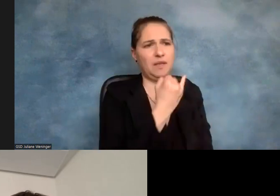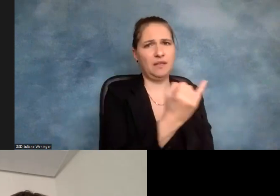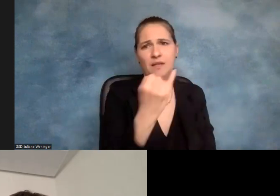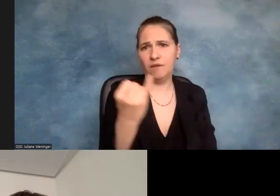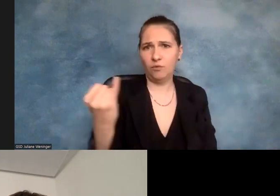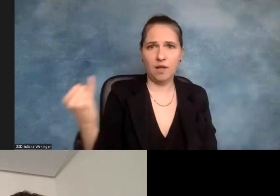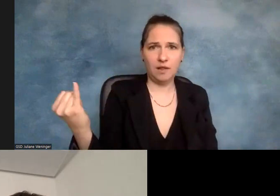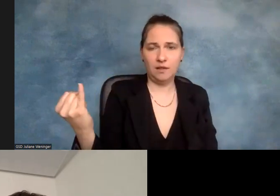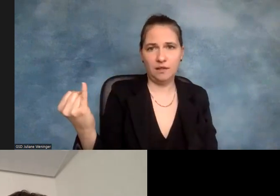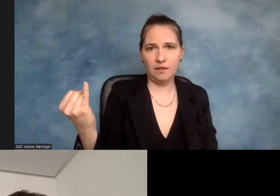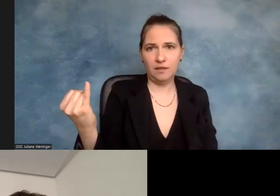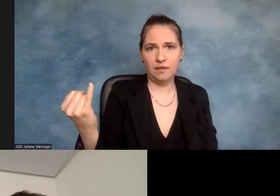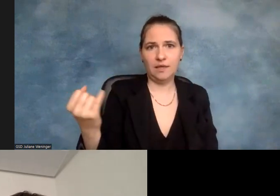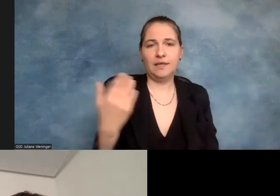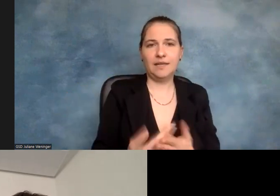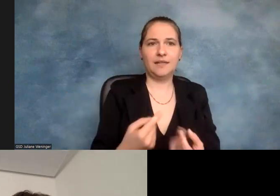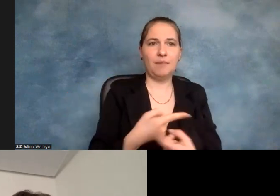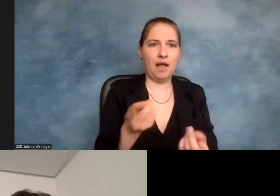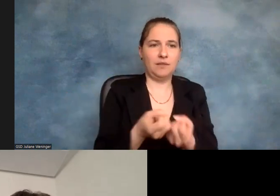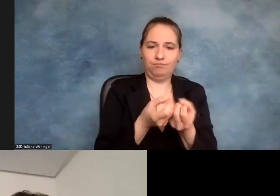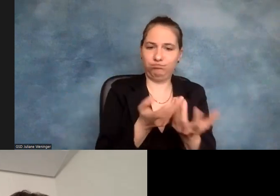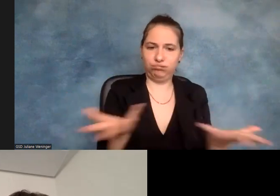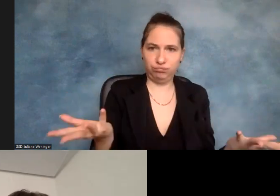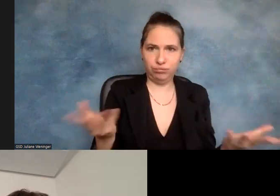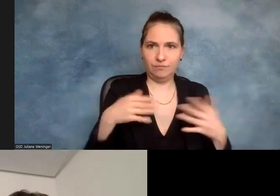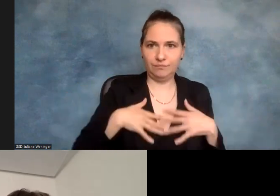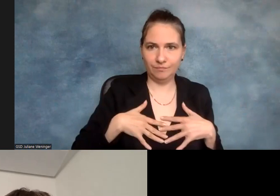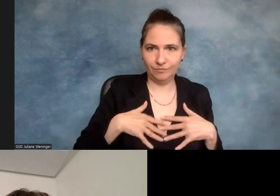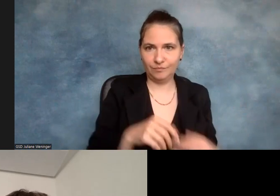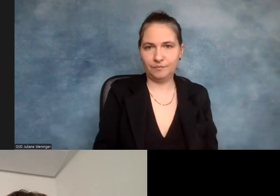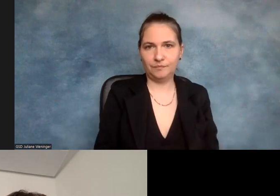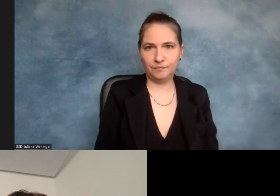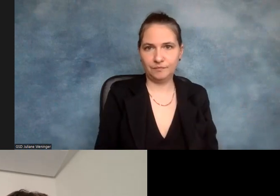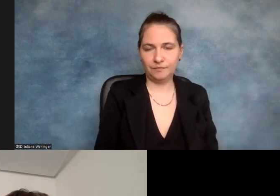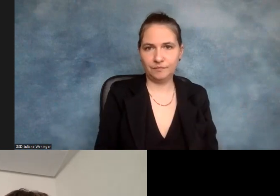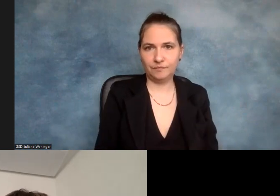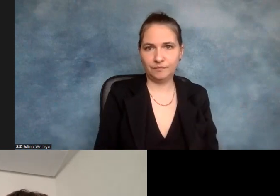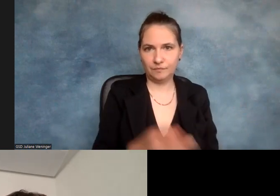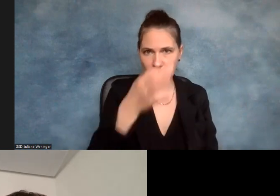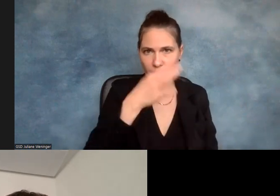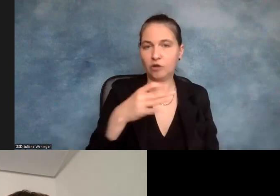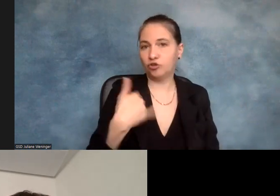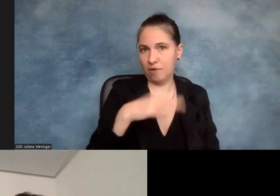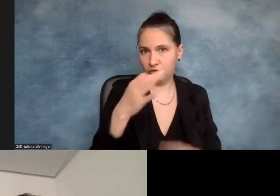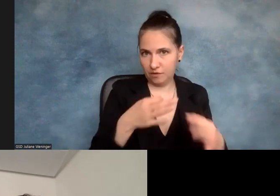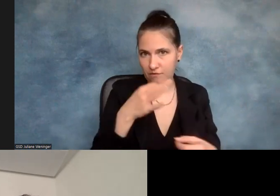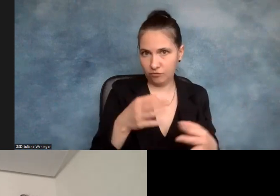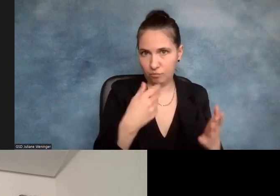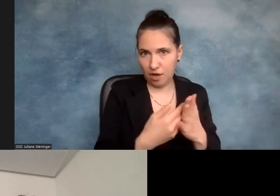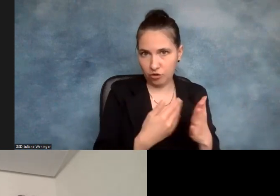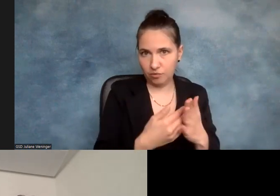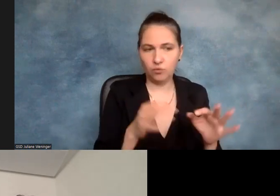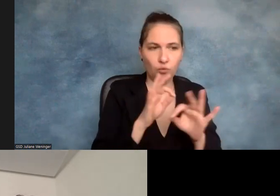man muss eigentlich die ganze Bandbreite kennen. Die Frage ist natürlich schon spezifischer, als Beispiele,